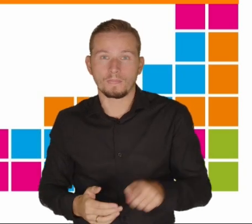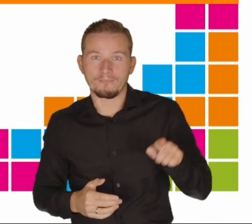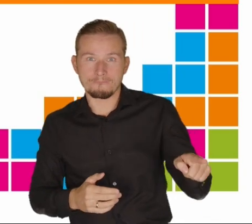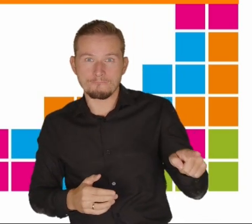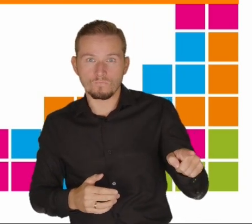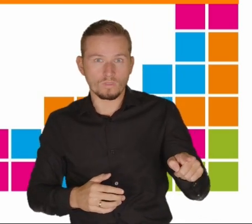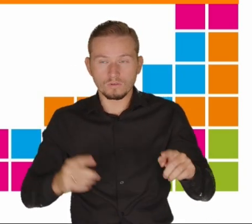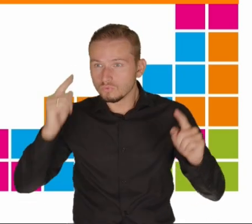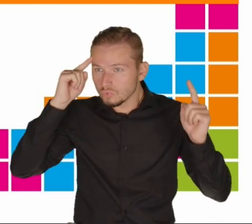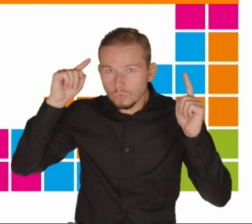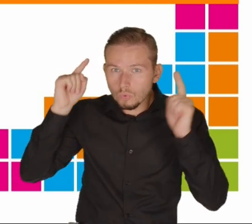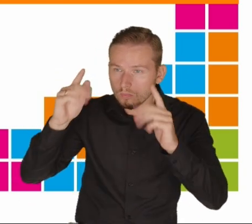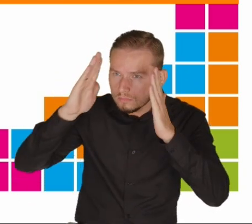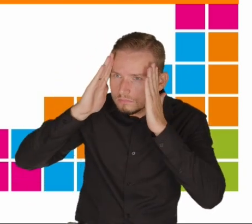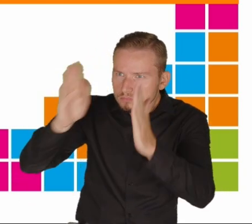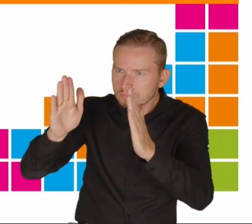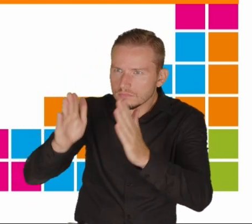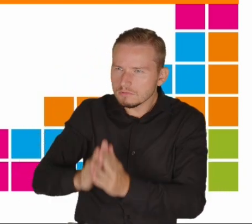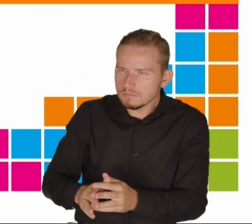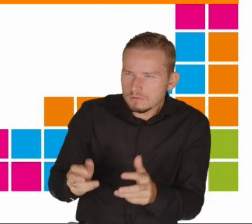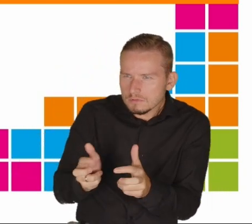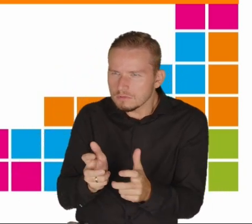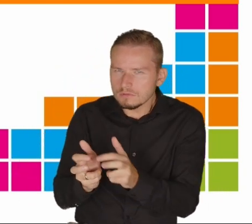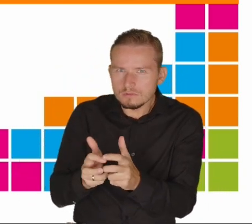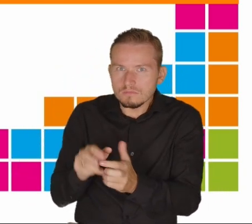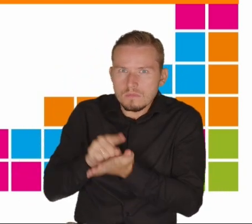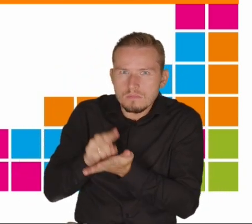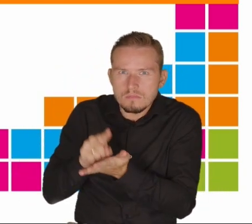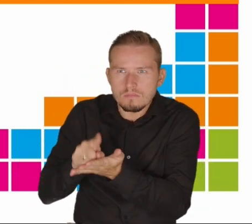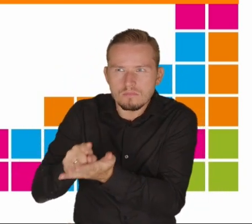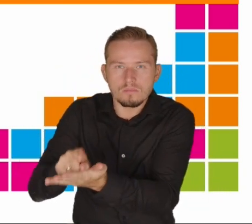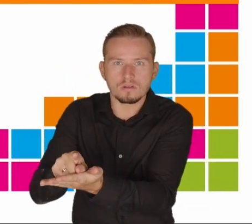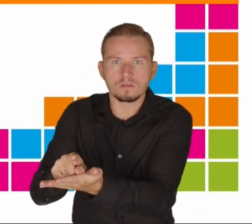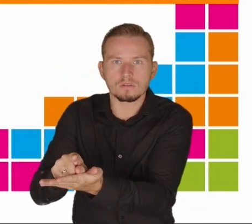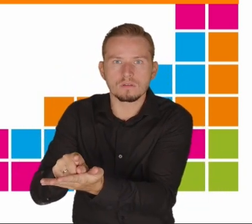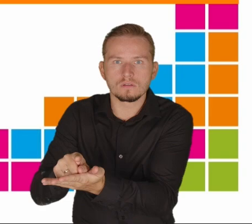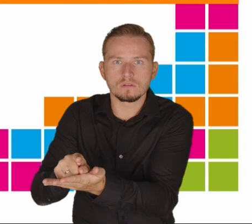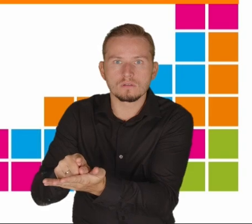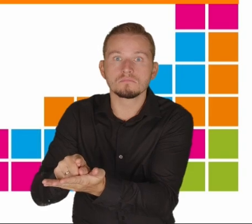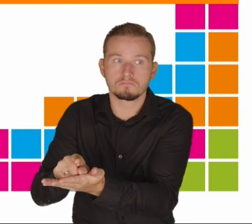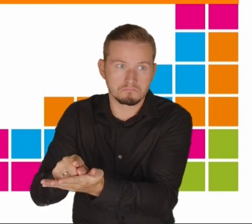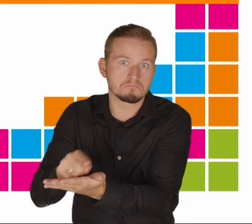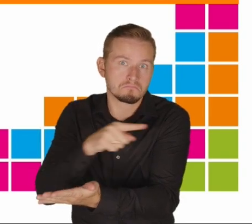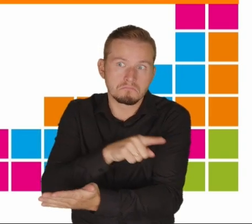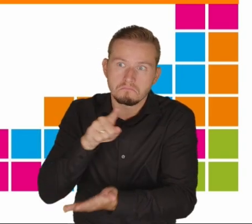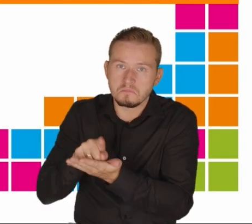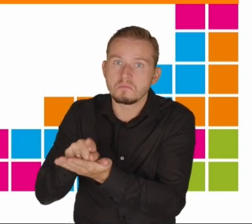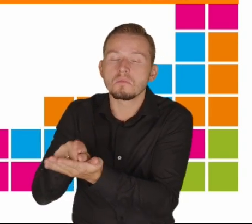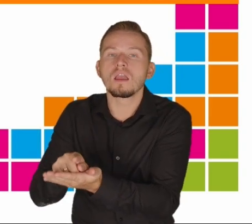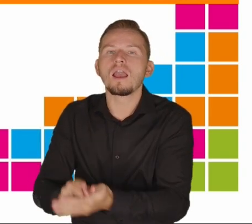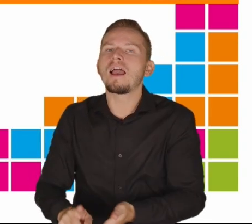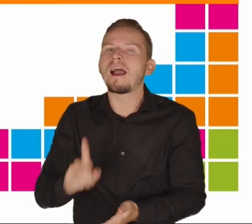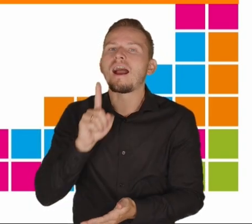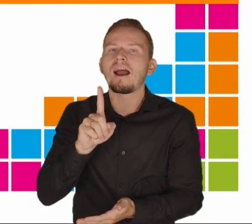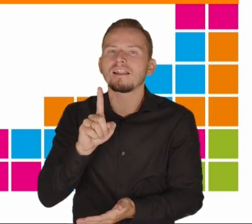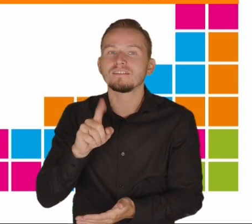przerzutności uwagi czyni je dość skutecznymi w tym obszarze, a z drugiej strony będą w takim wyzwaniu, że